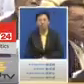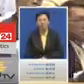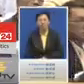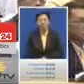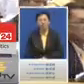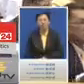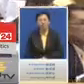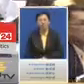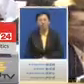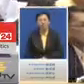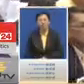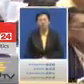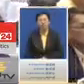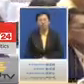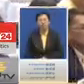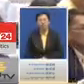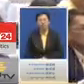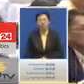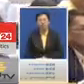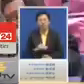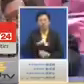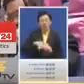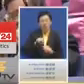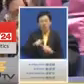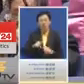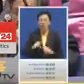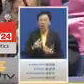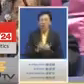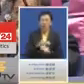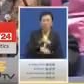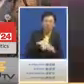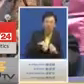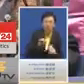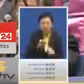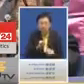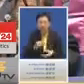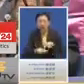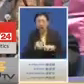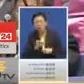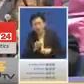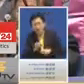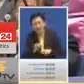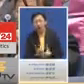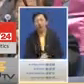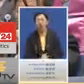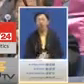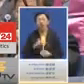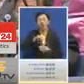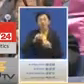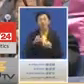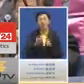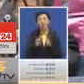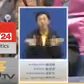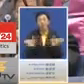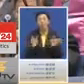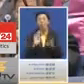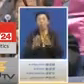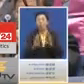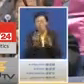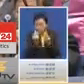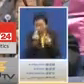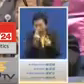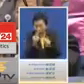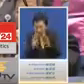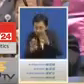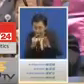องจุลภาคเศรษฐกิจตกเพื่อนพูดชัดมหภาคตัวเลขอย่างที่ผมเปรียบเทียบให้เห็น